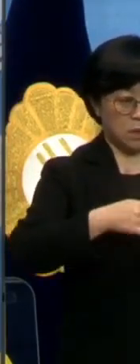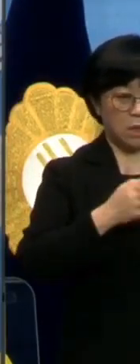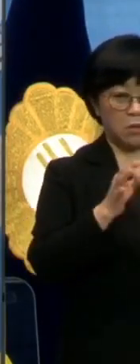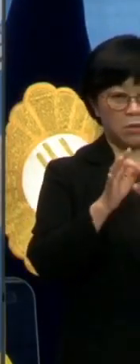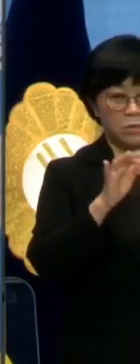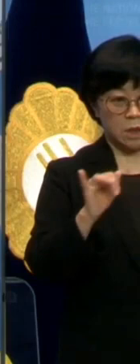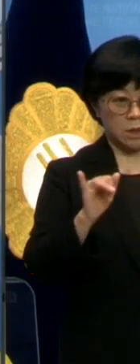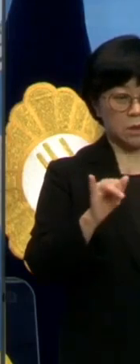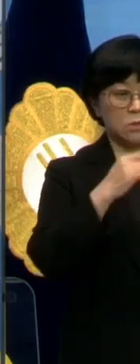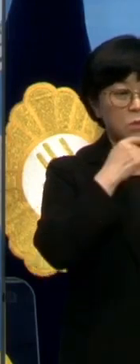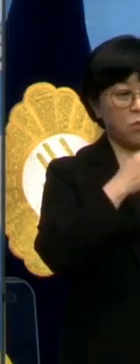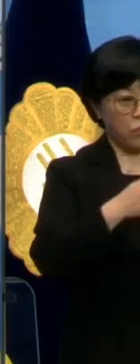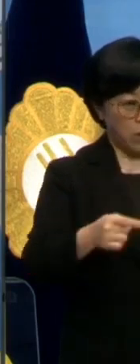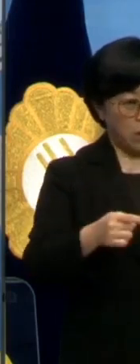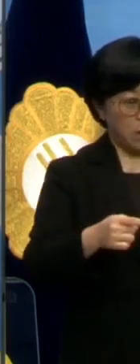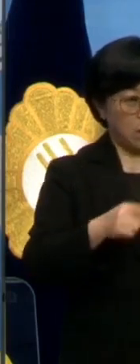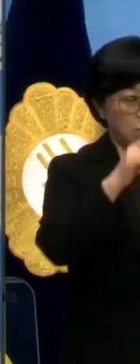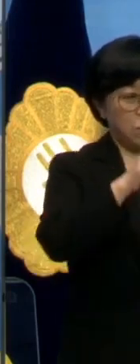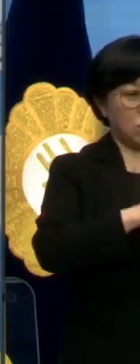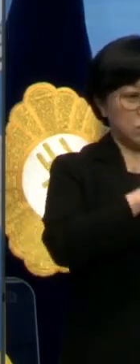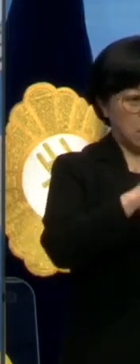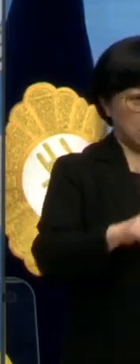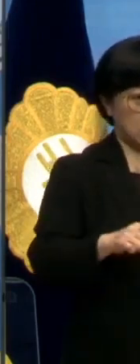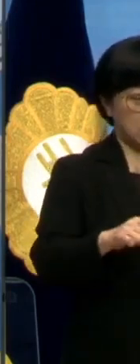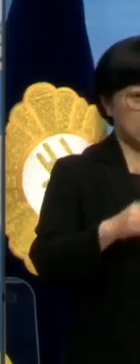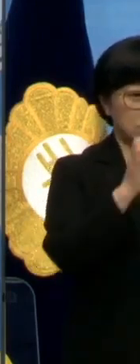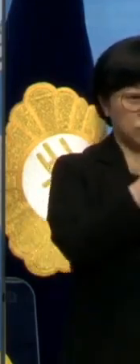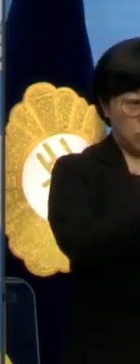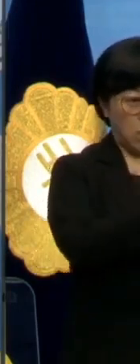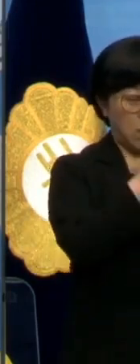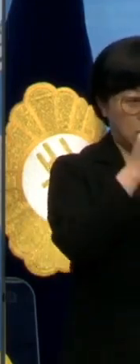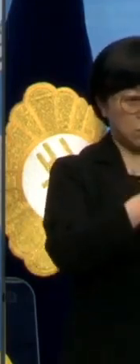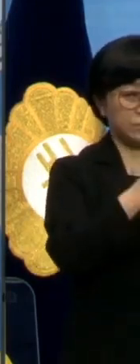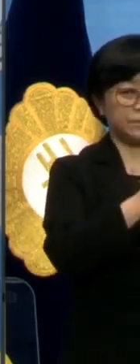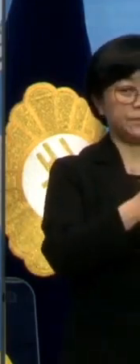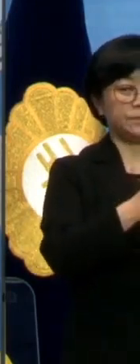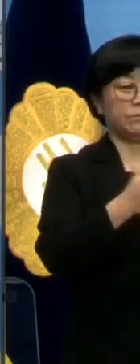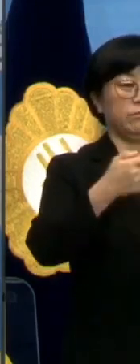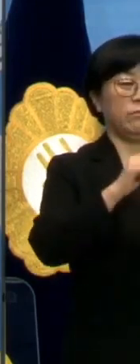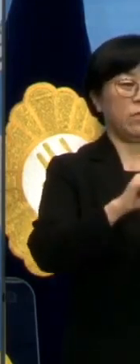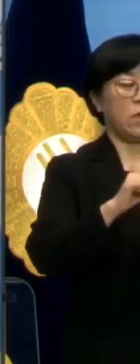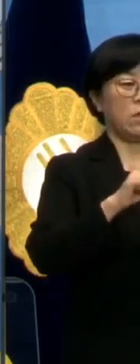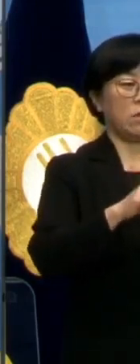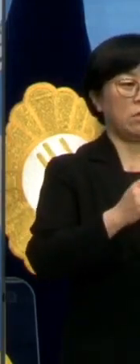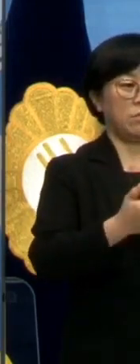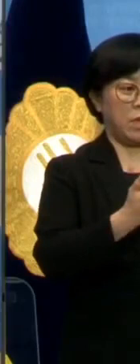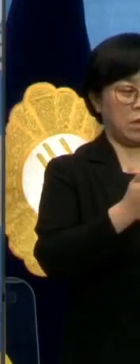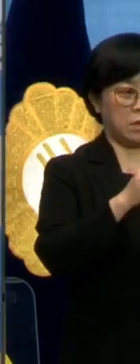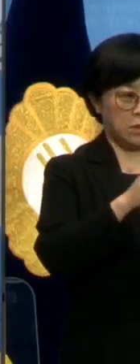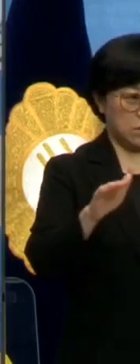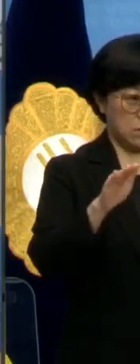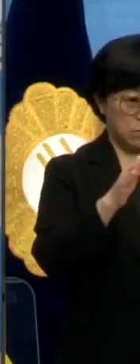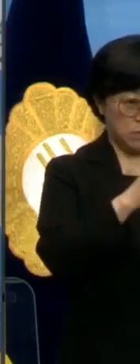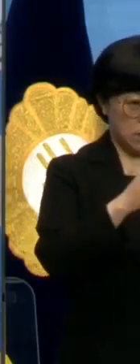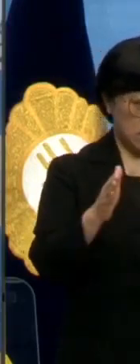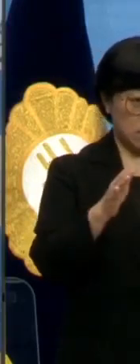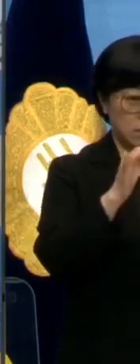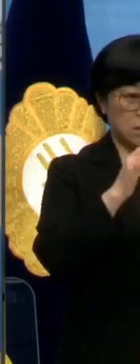자영업자들이 입은 손실 보상을 의무화하고 구체적인 방역 기준을